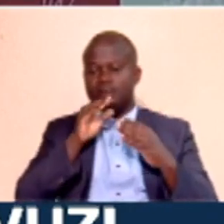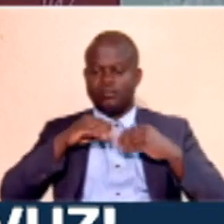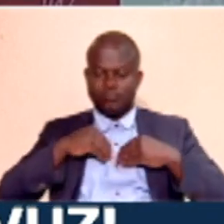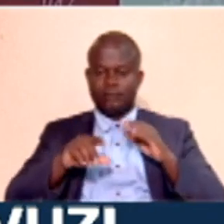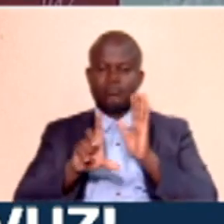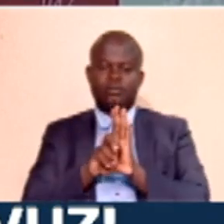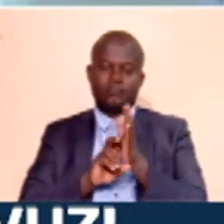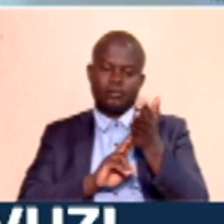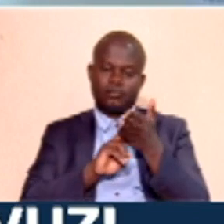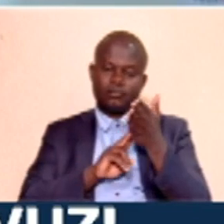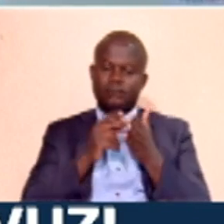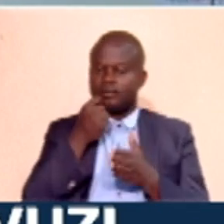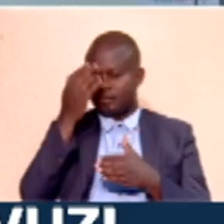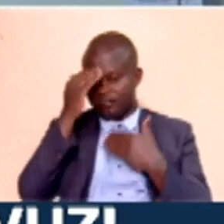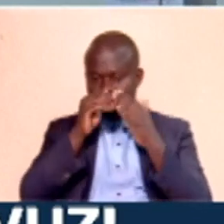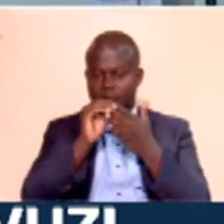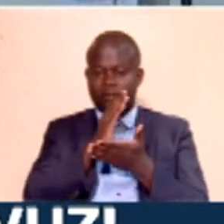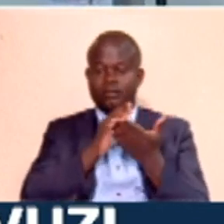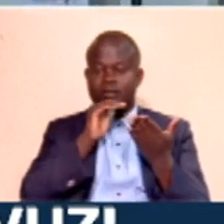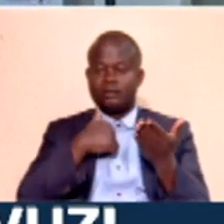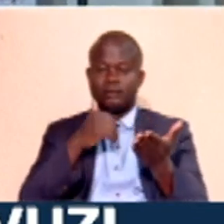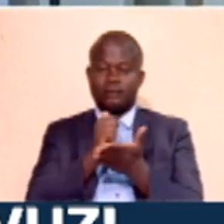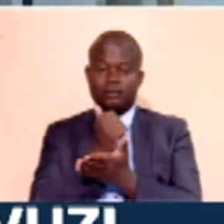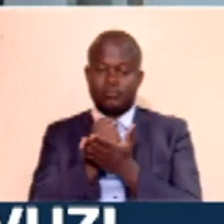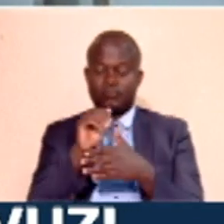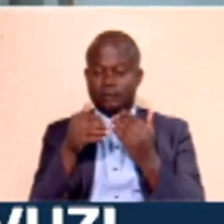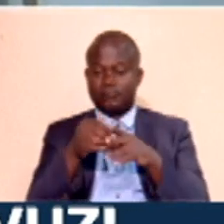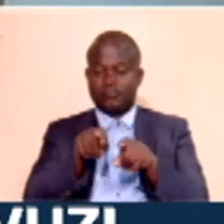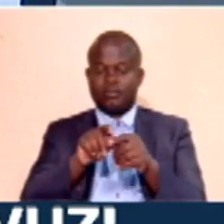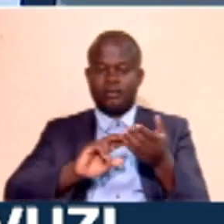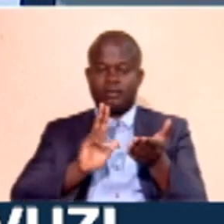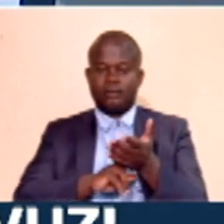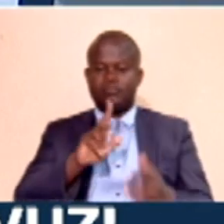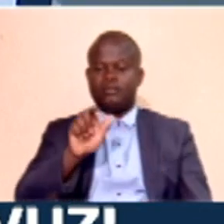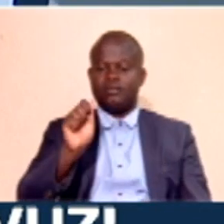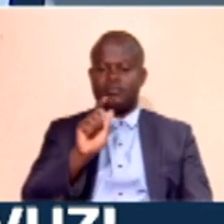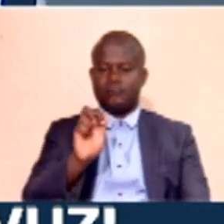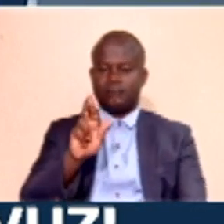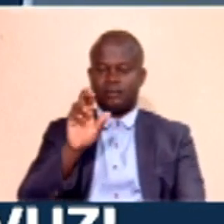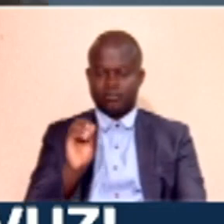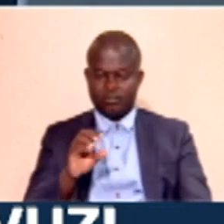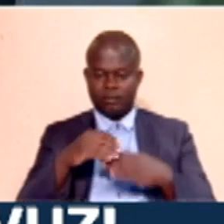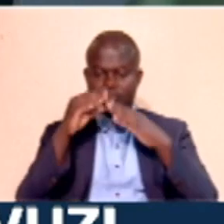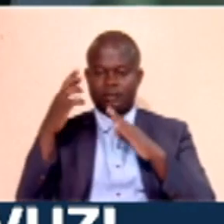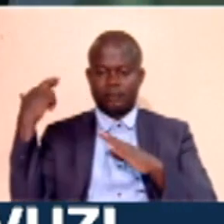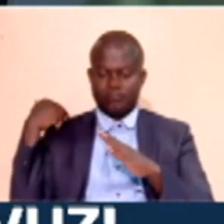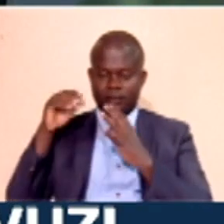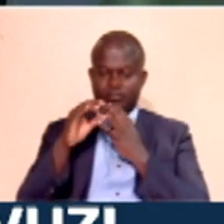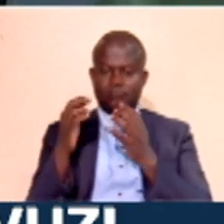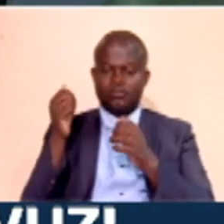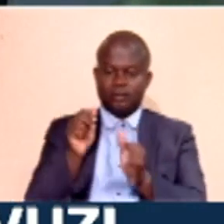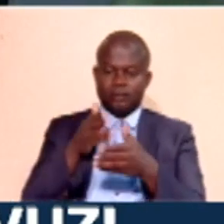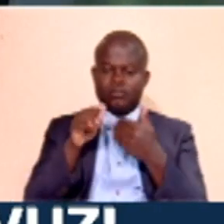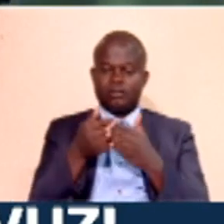n'amabwiriza y'ikoreshwa ry'imiti, dore ko hari n'abatabifitiye ibyangombwa, nk'uko byemezwa na Lazaro Ntirenganya, umuyobozi w'ishami rishinzwe gukurikirana